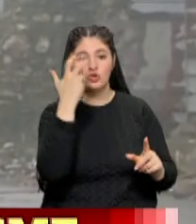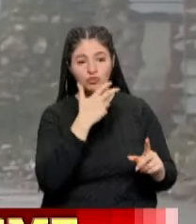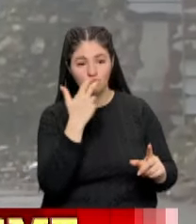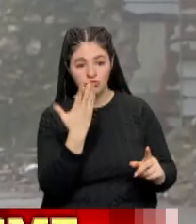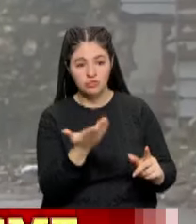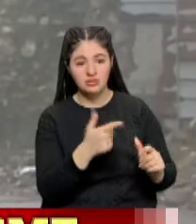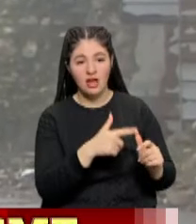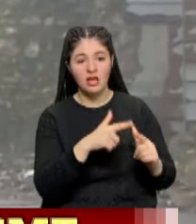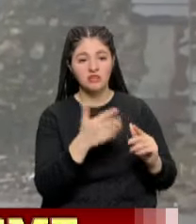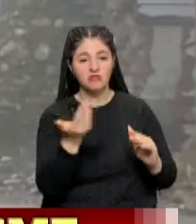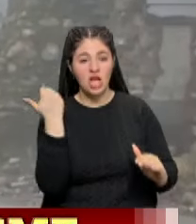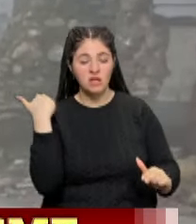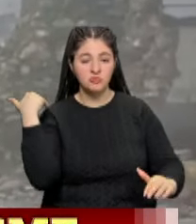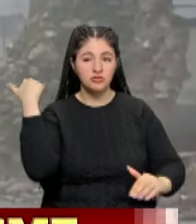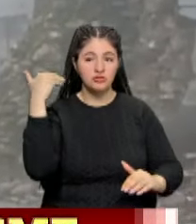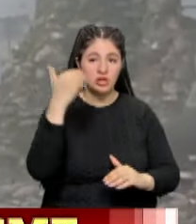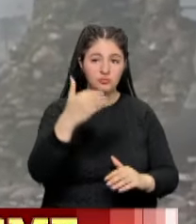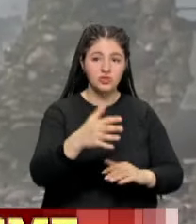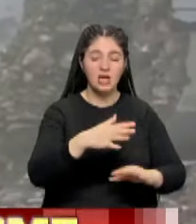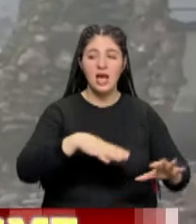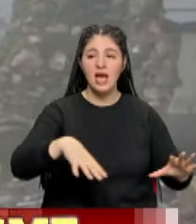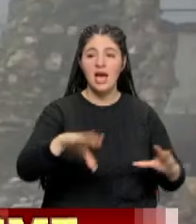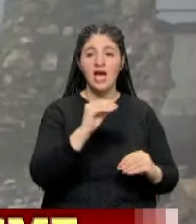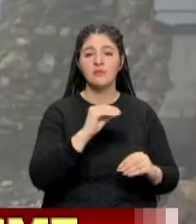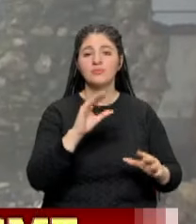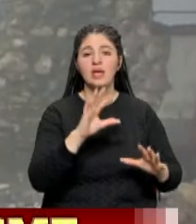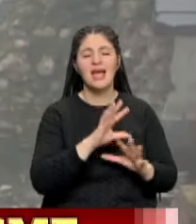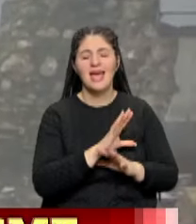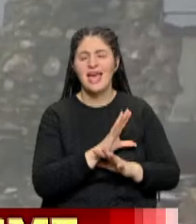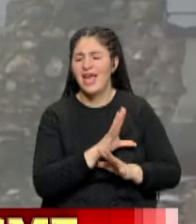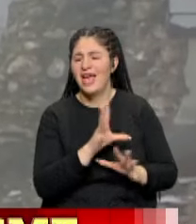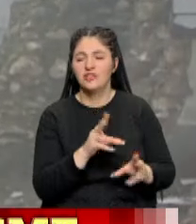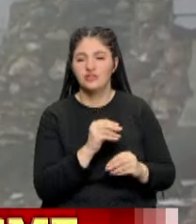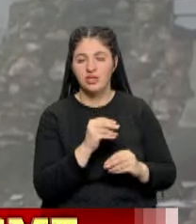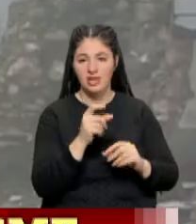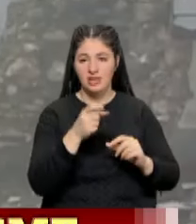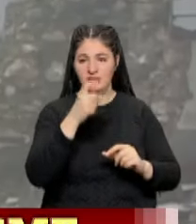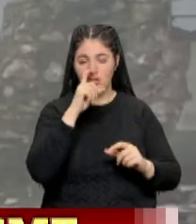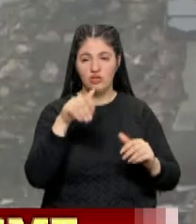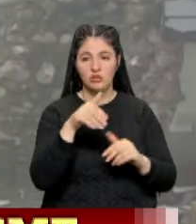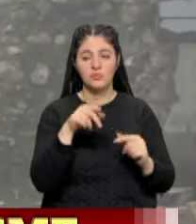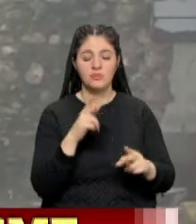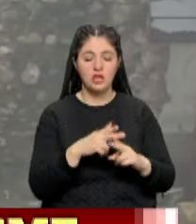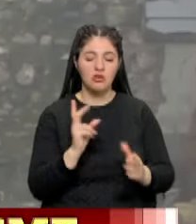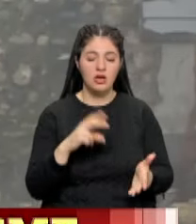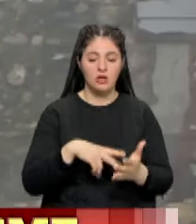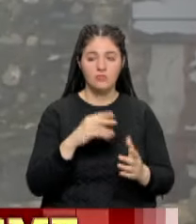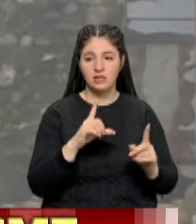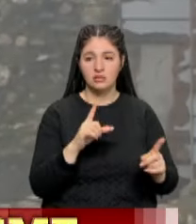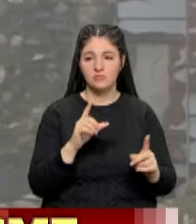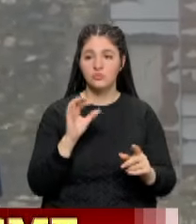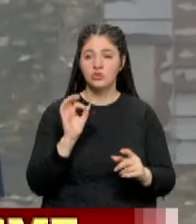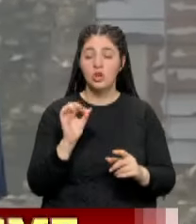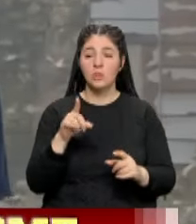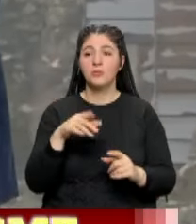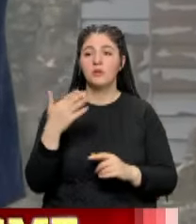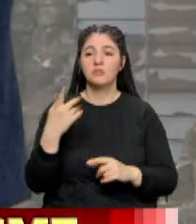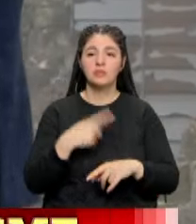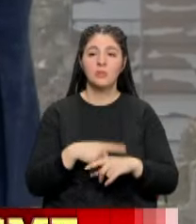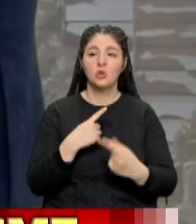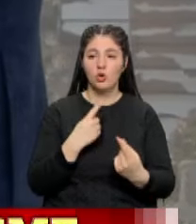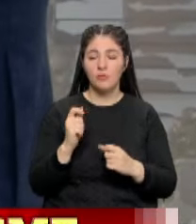de, gelmişi de, geçmişi de her şeyi aslında... Saray Caddesi. Tabii. Buranın da bir an önce ayaklanması lazım. Yani şöyle lazım. Bunu başka bir